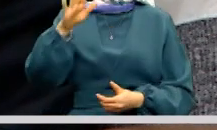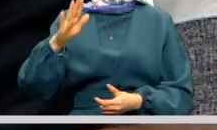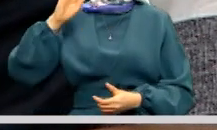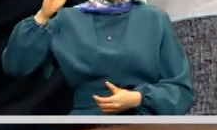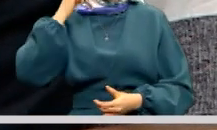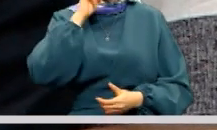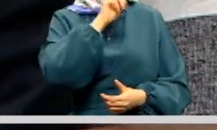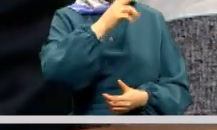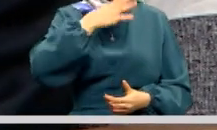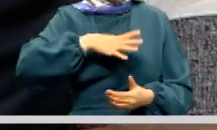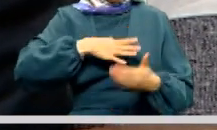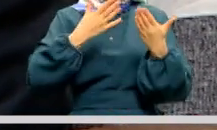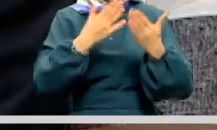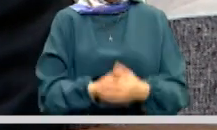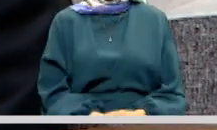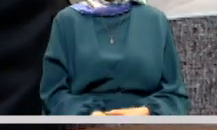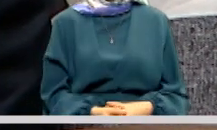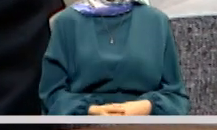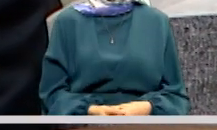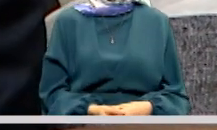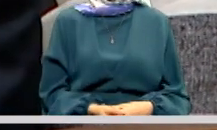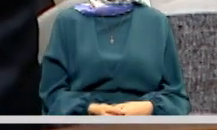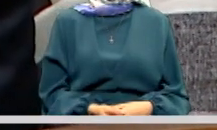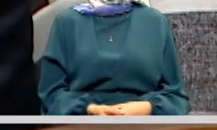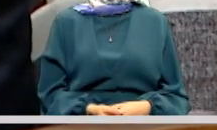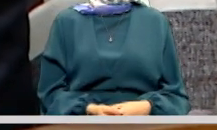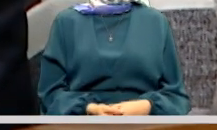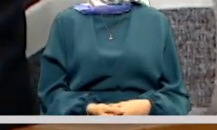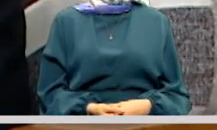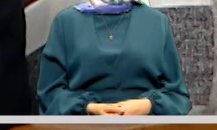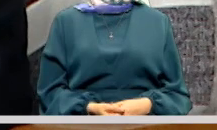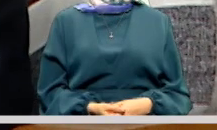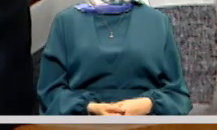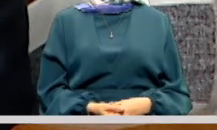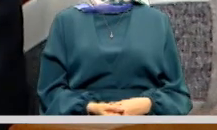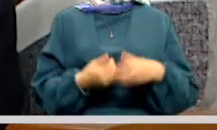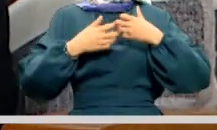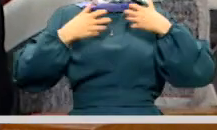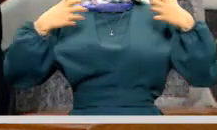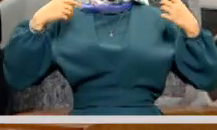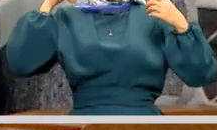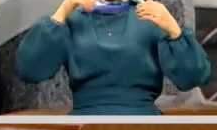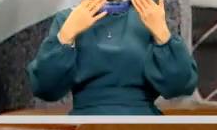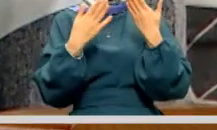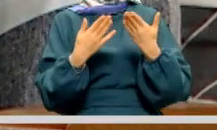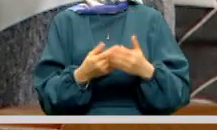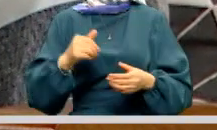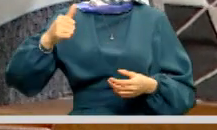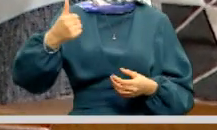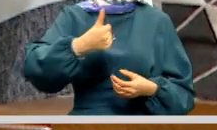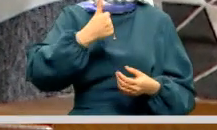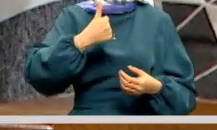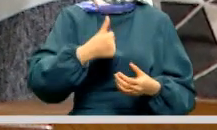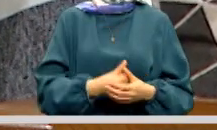açıkçası arz ederim gitmeyenler açısından Tabii Güven bu noktada önemli tabii